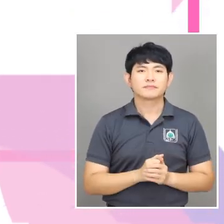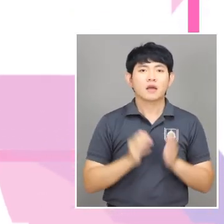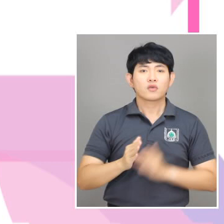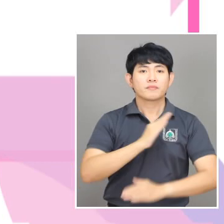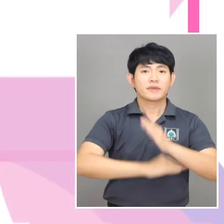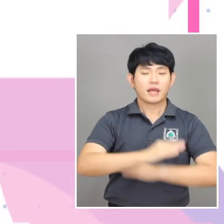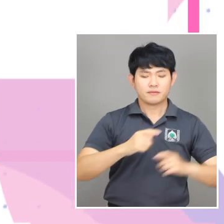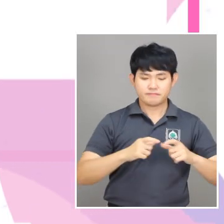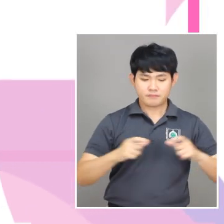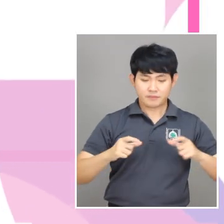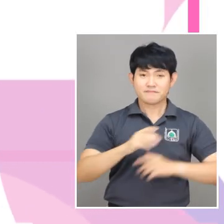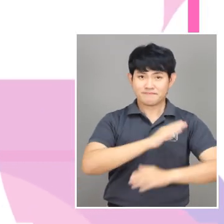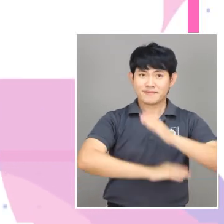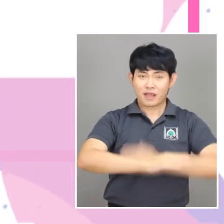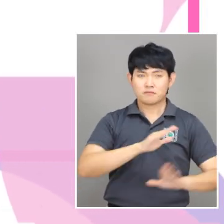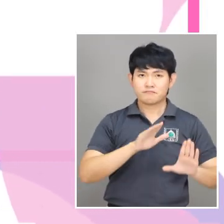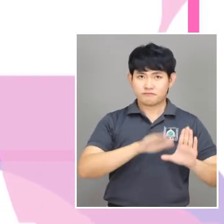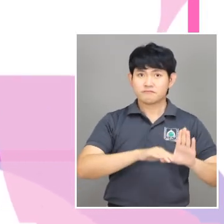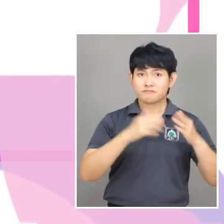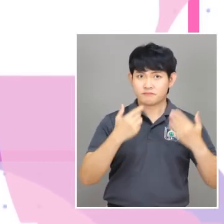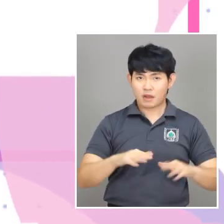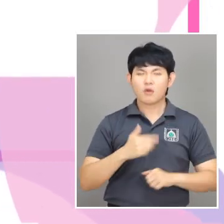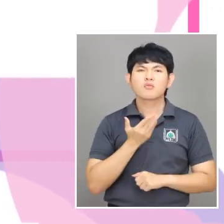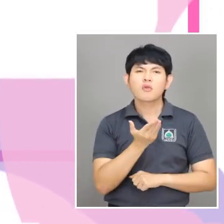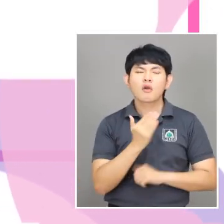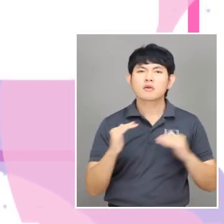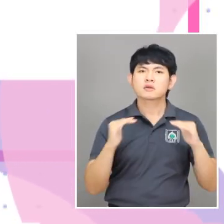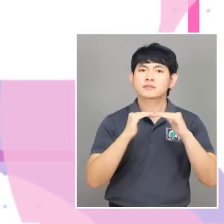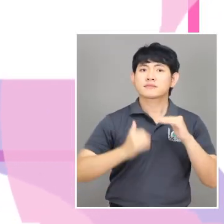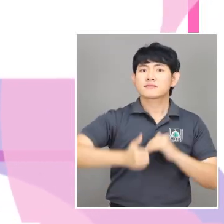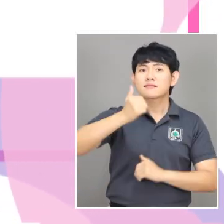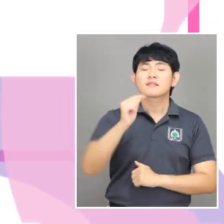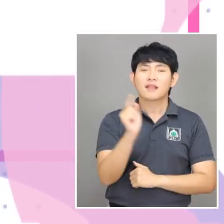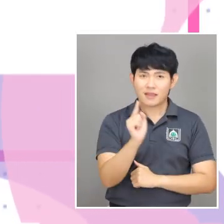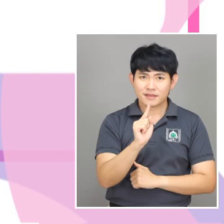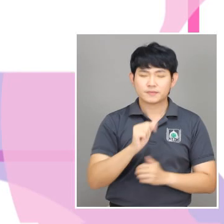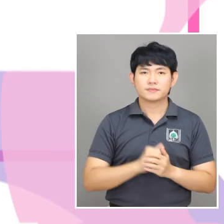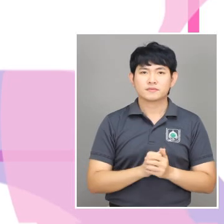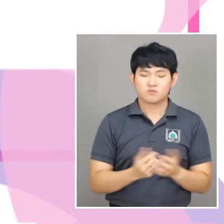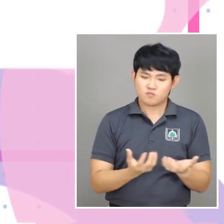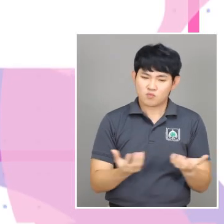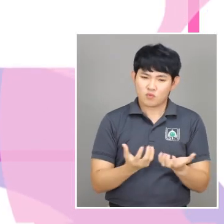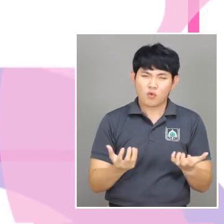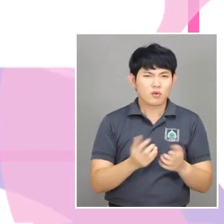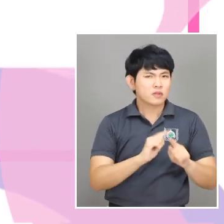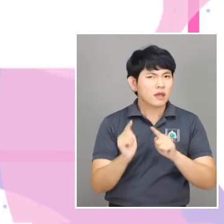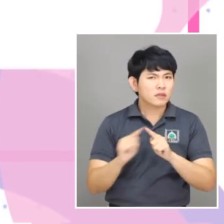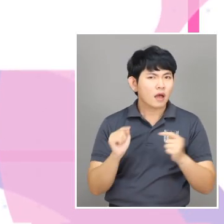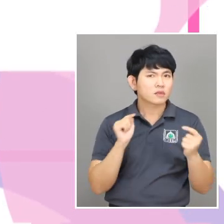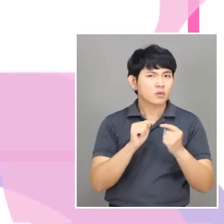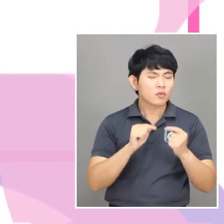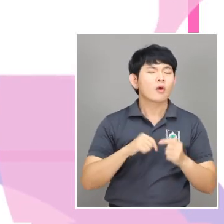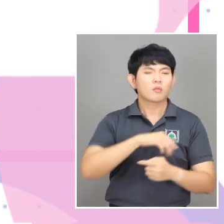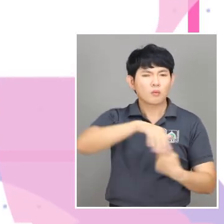ที่มีบัตรประจำตัวคนพิการแล้วสามารถยื่นขอใช้สิทธิ์เข้าถึงและใช้ประโยชน์ได้จากสิ่งอำนวยความสะดวกอันเป็นสาธาร